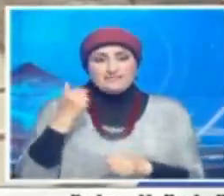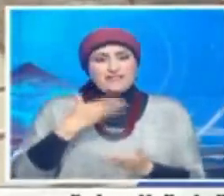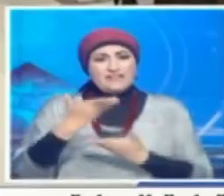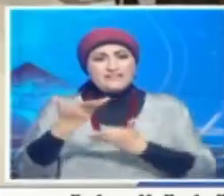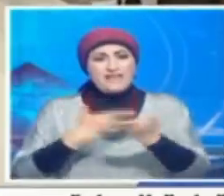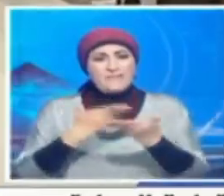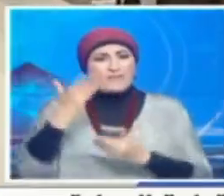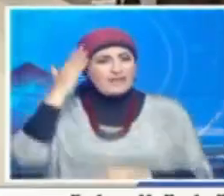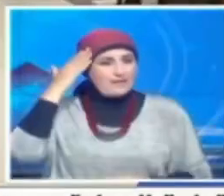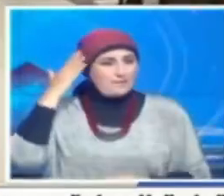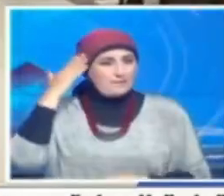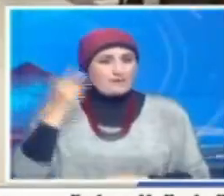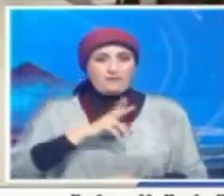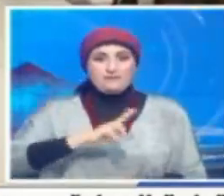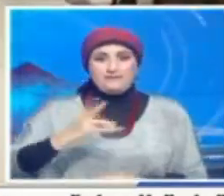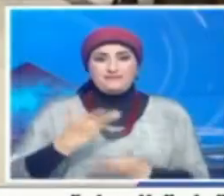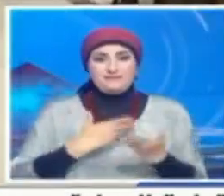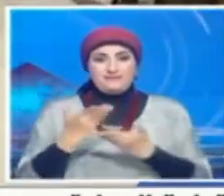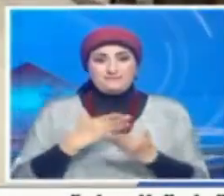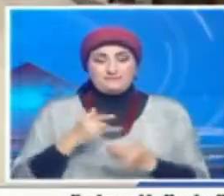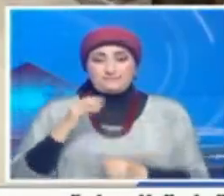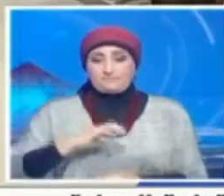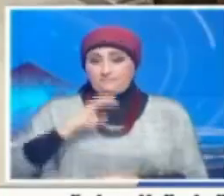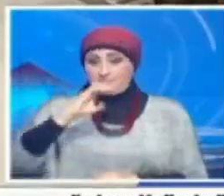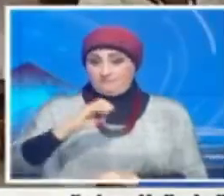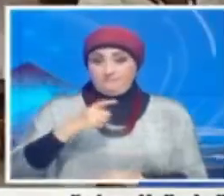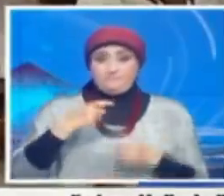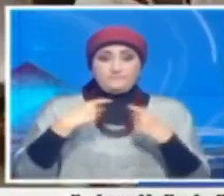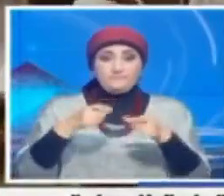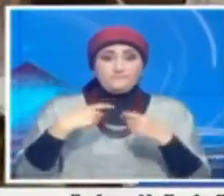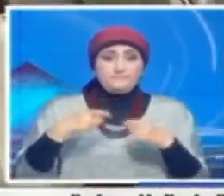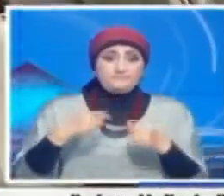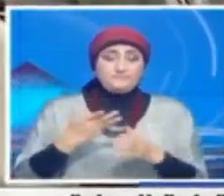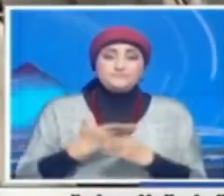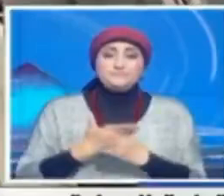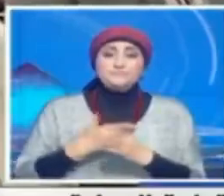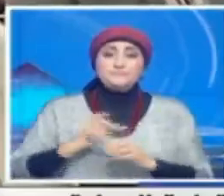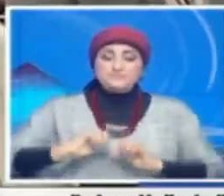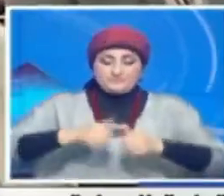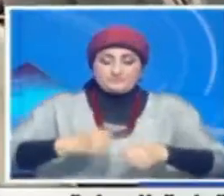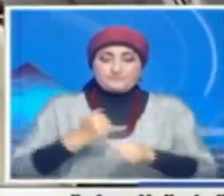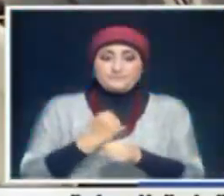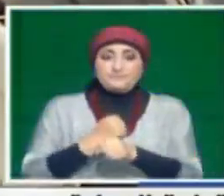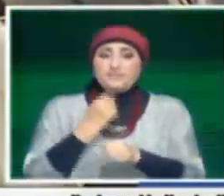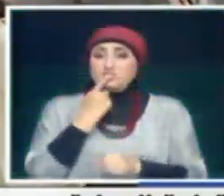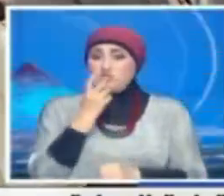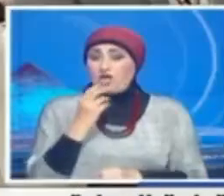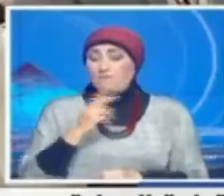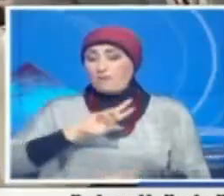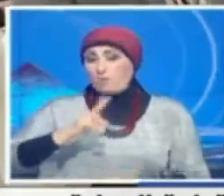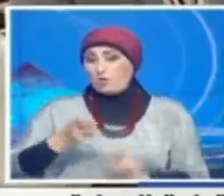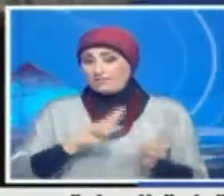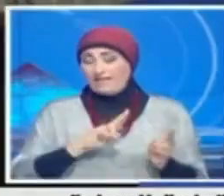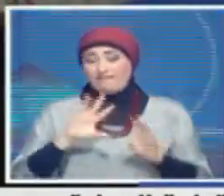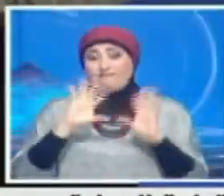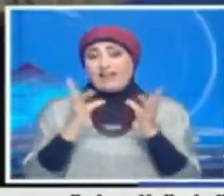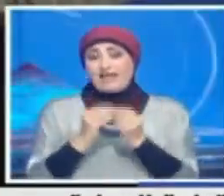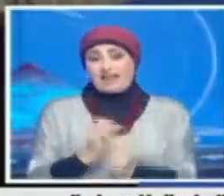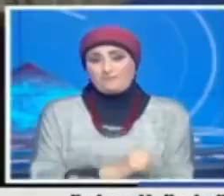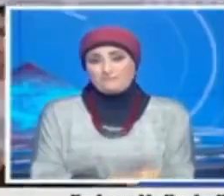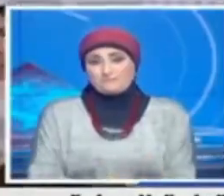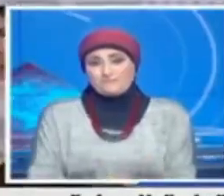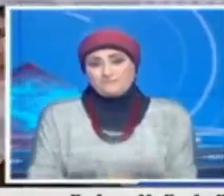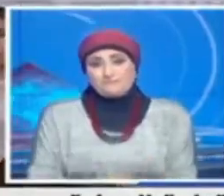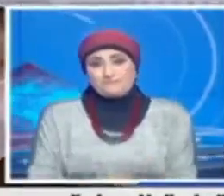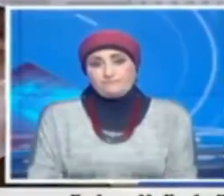المعارف والخبرات العملية والحلول التكنولوجية وخلق فرص عمل للشباب من مختلف أنحاء العالم. المنحة دي